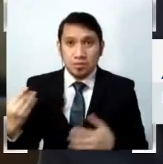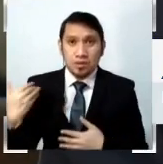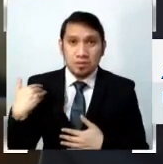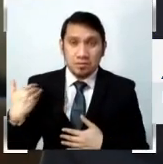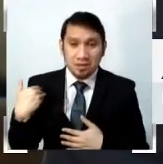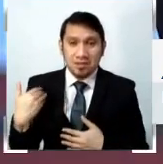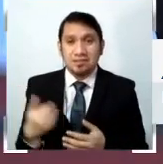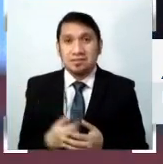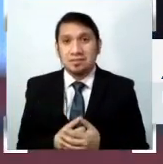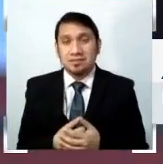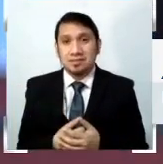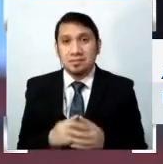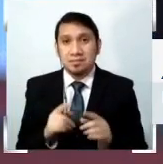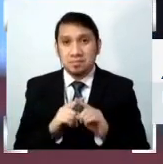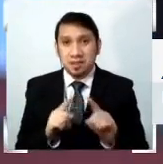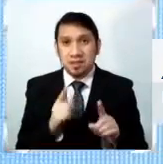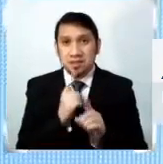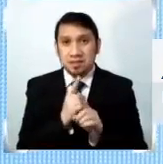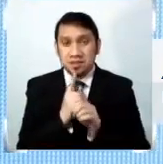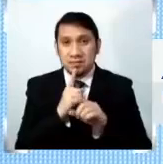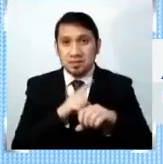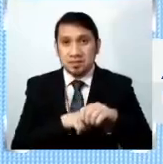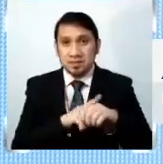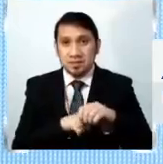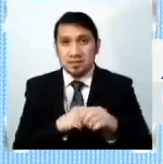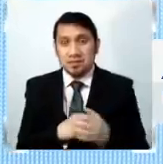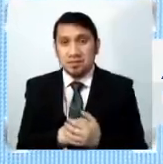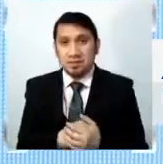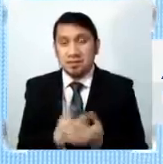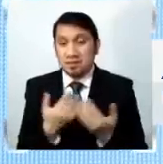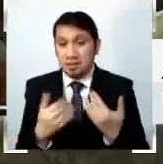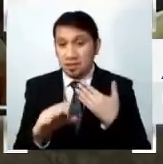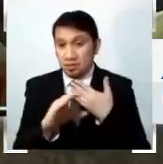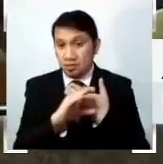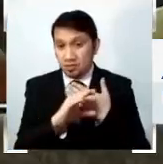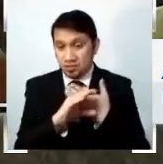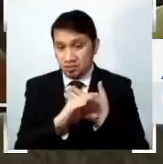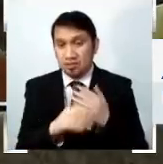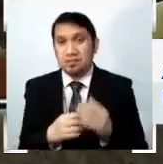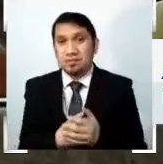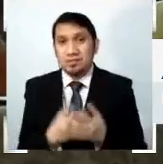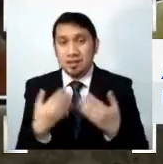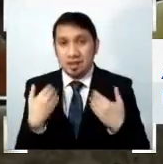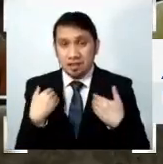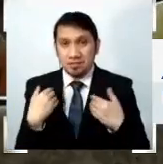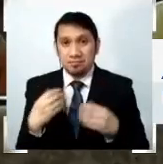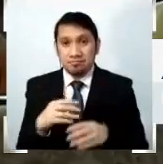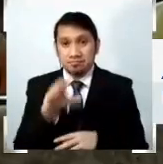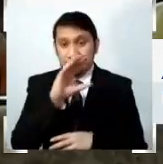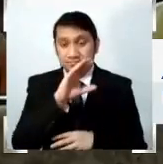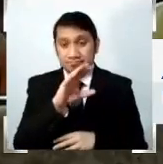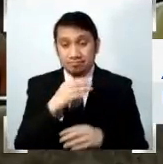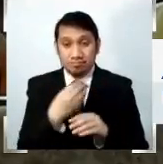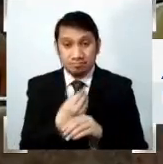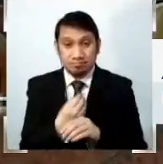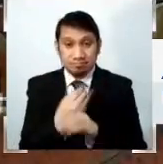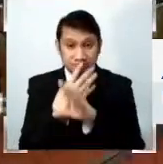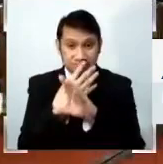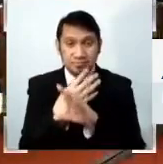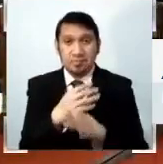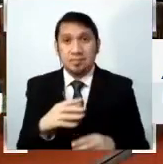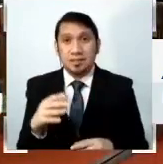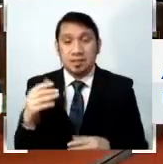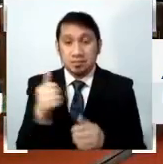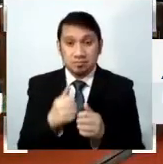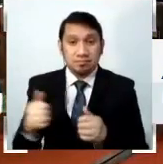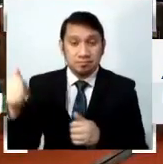in the right time. Sa contract renewal ni Alden, virtually present sina GMA Network Chairman and CEO,